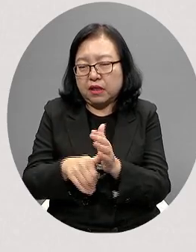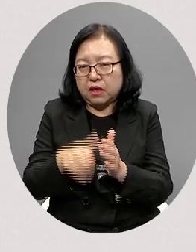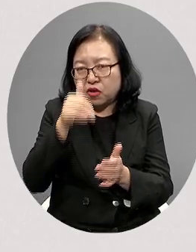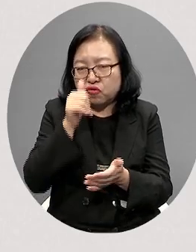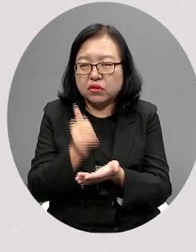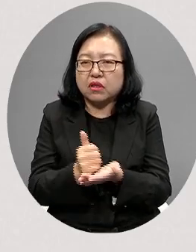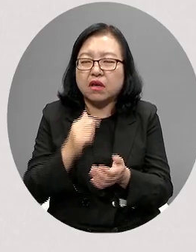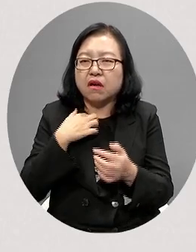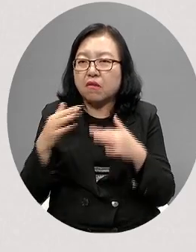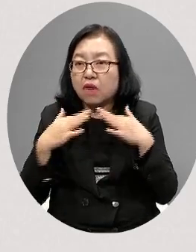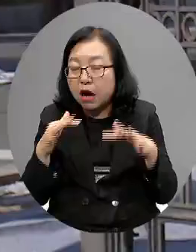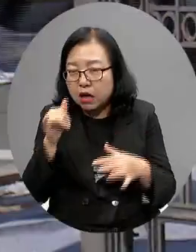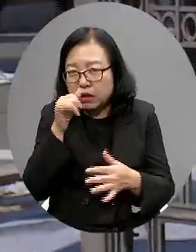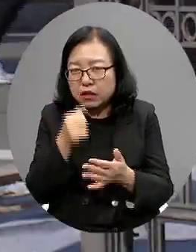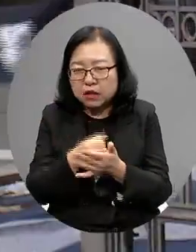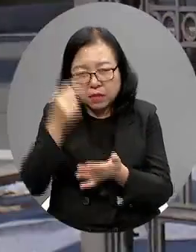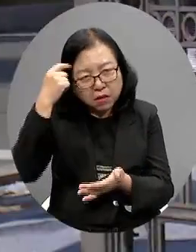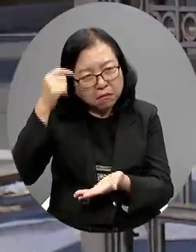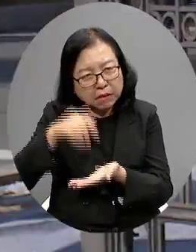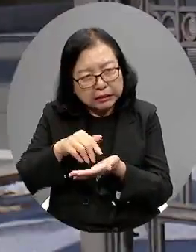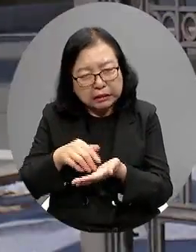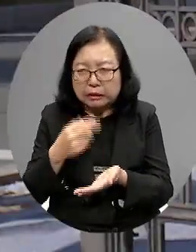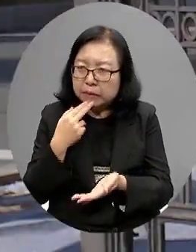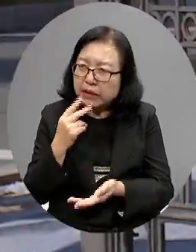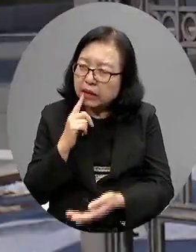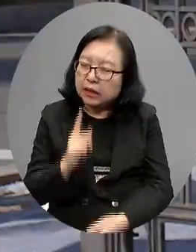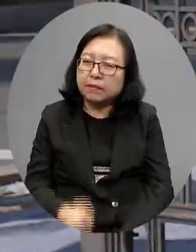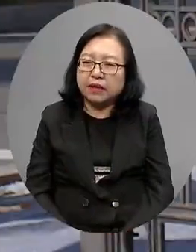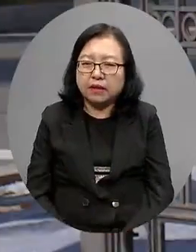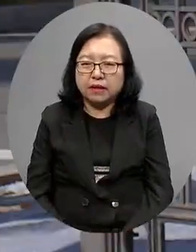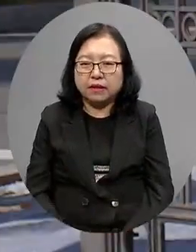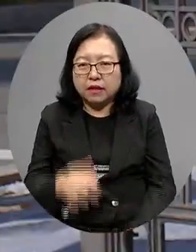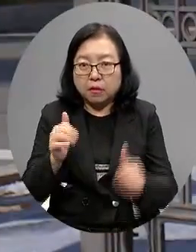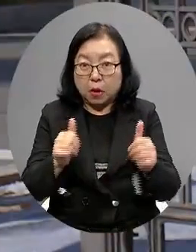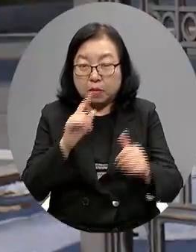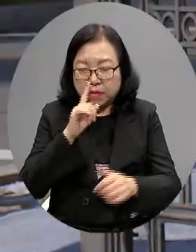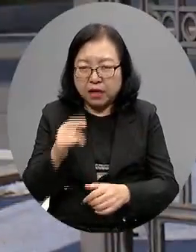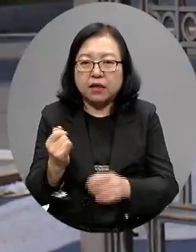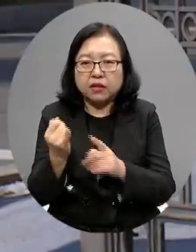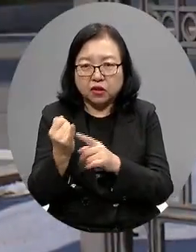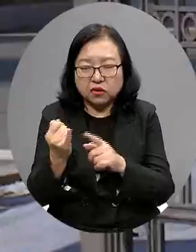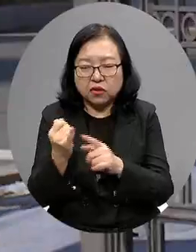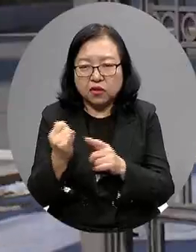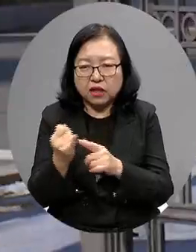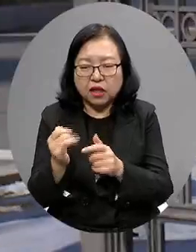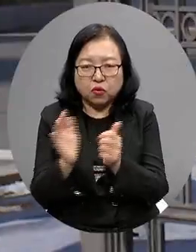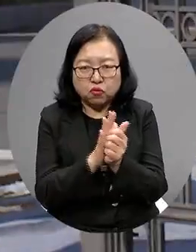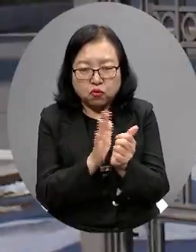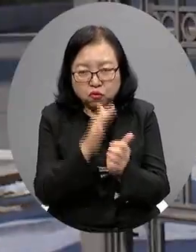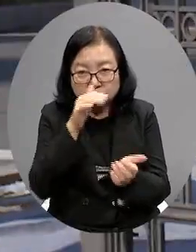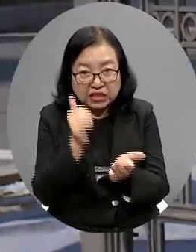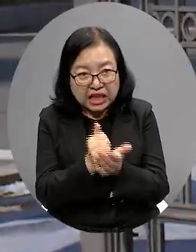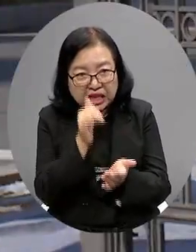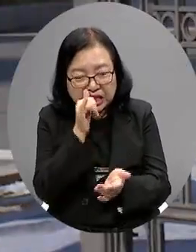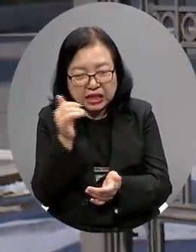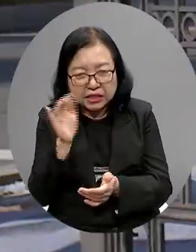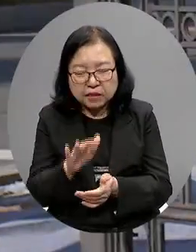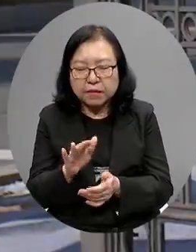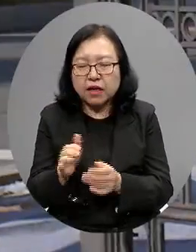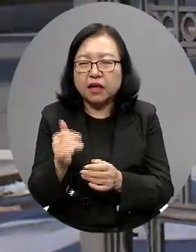의심된다고 밝혔습니다 법원은 여성의 범인 도피 방조죄를 받아들였지만 음주운전 혐의에 대해선